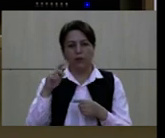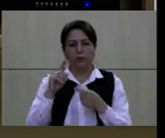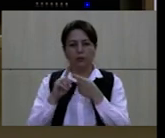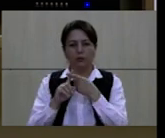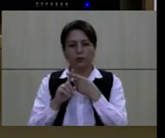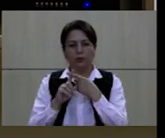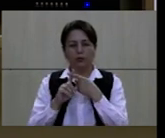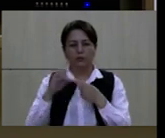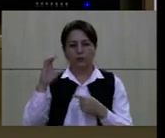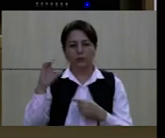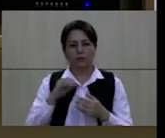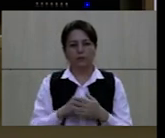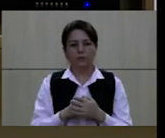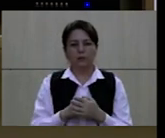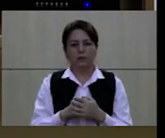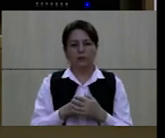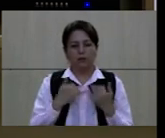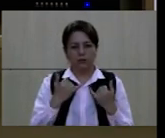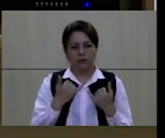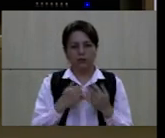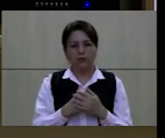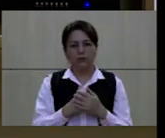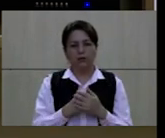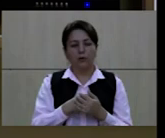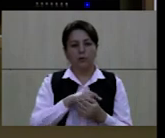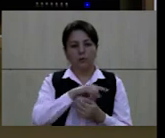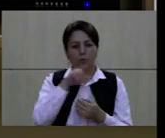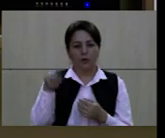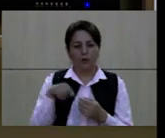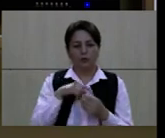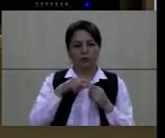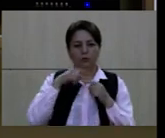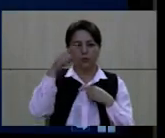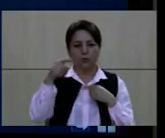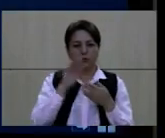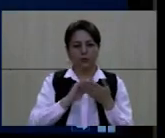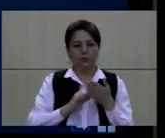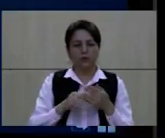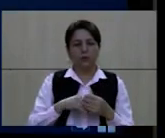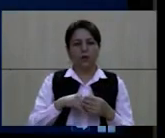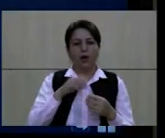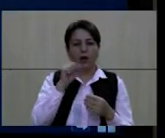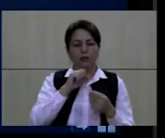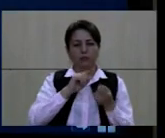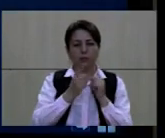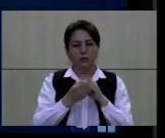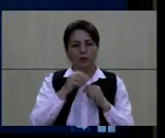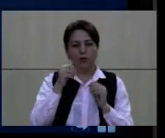qo'shu S. Endi esa ularning uzunliklarini yozib chiqamiz. A ni o'rniga